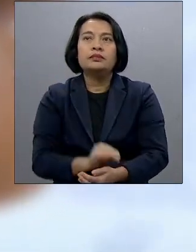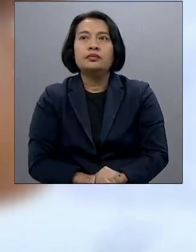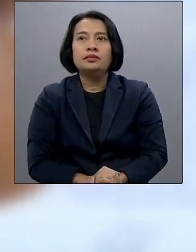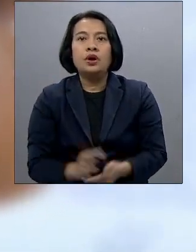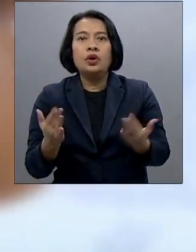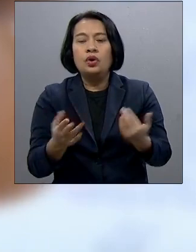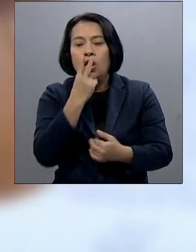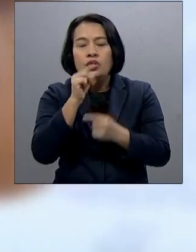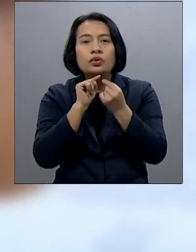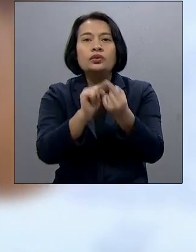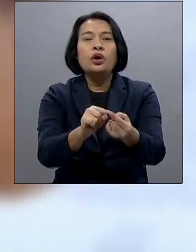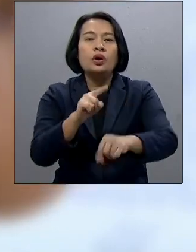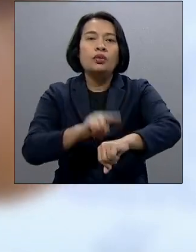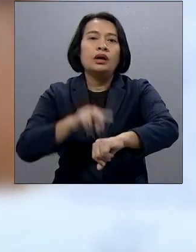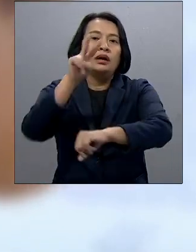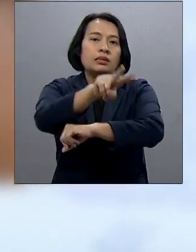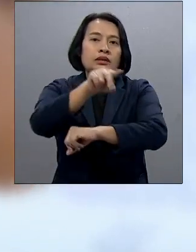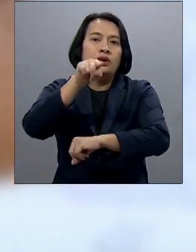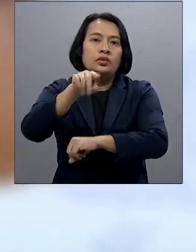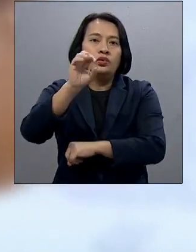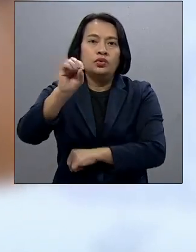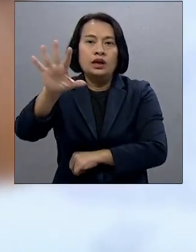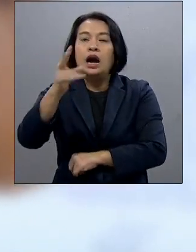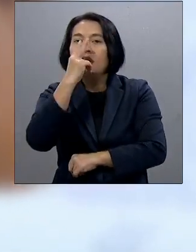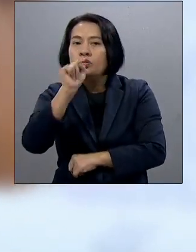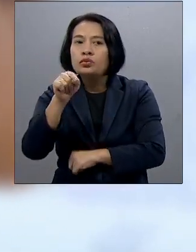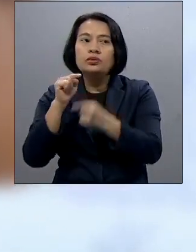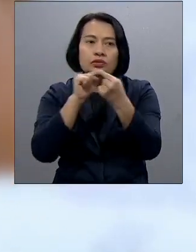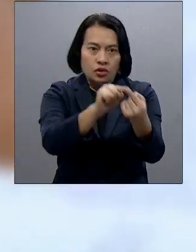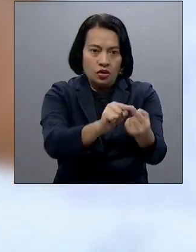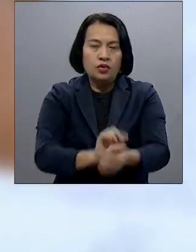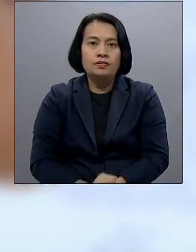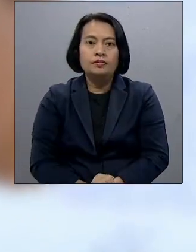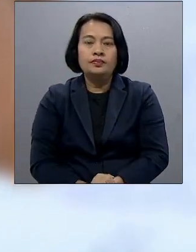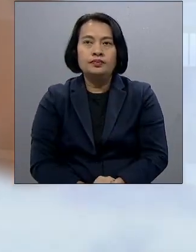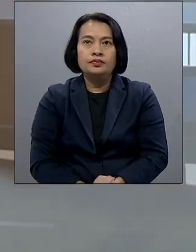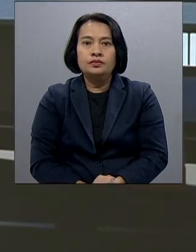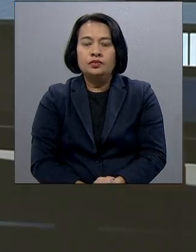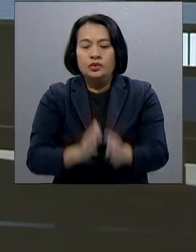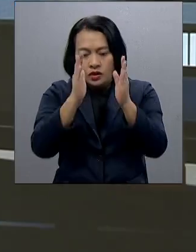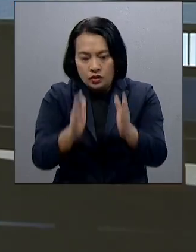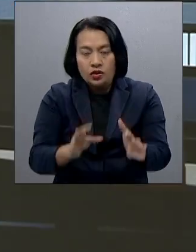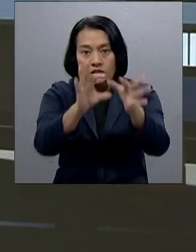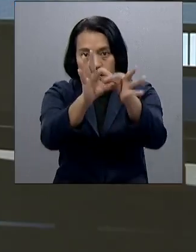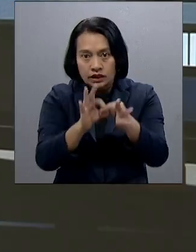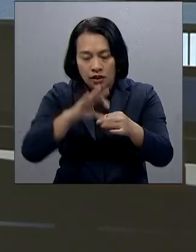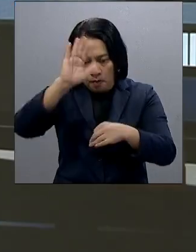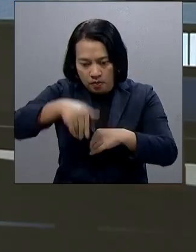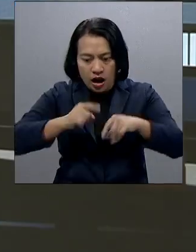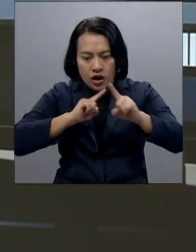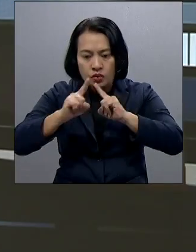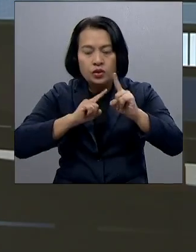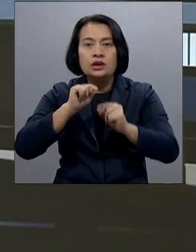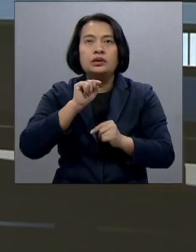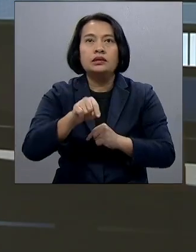นนะคะวันนี้บ่าย 2:05 นาทีนะเดี๋ยวจะเรียกผู้ที่เกี่ยวข้องนะมาพูดคุยกันเลยนะคะแล้วก็ถือว่